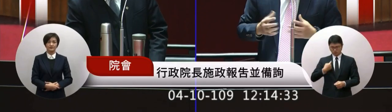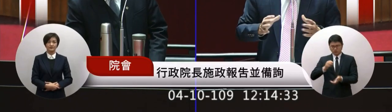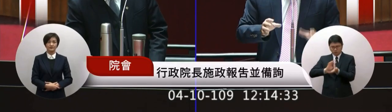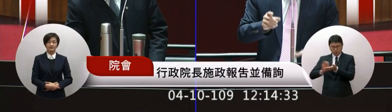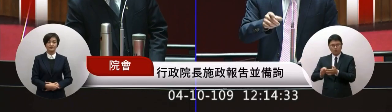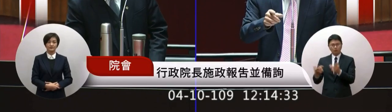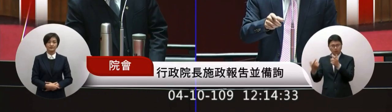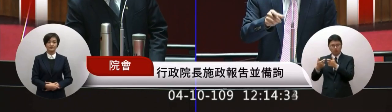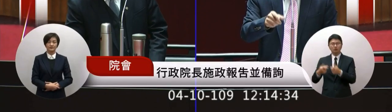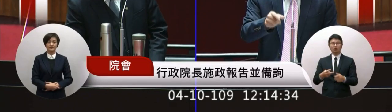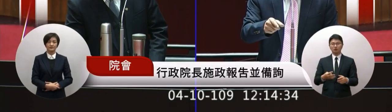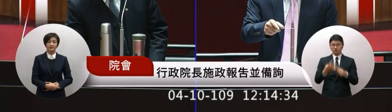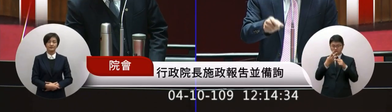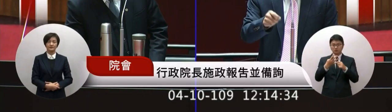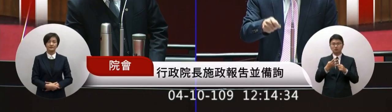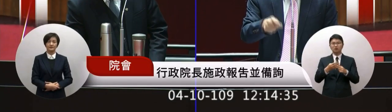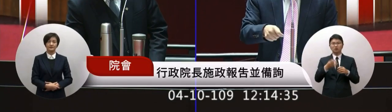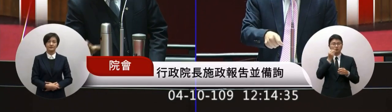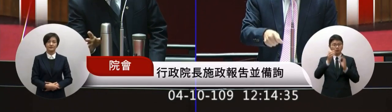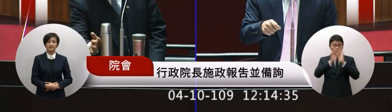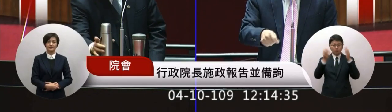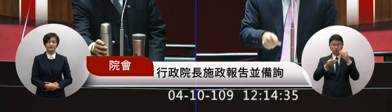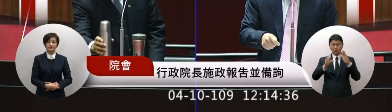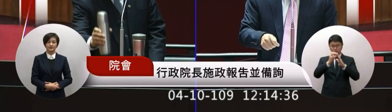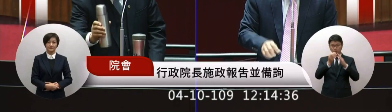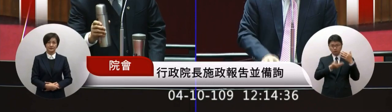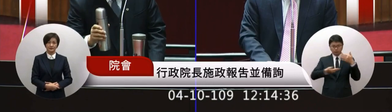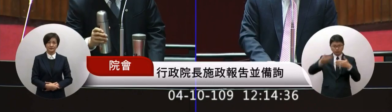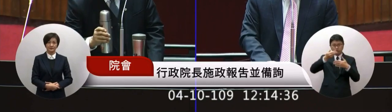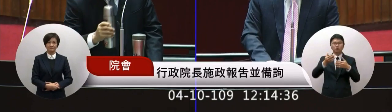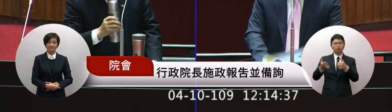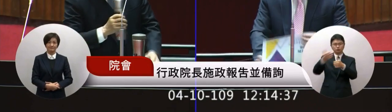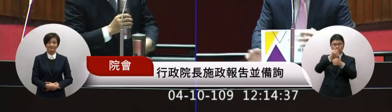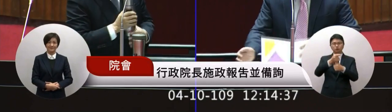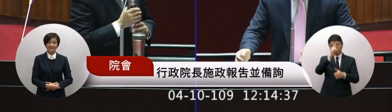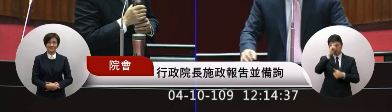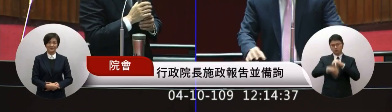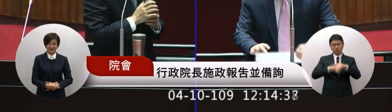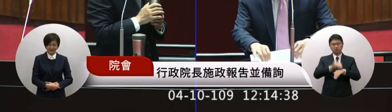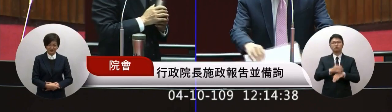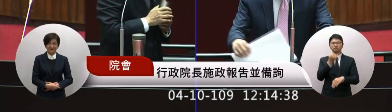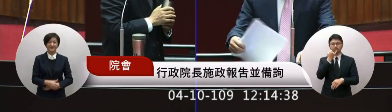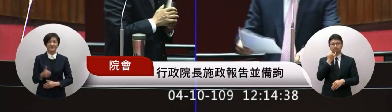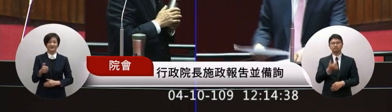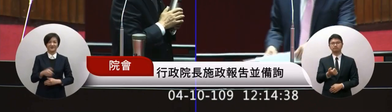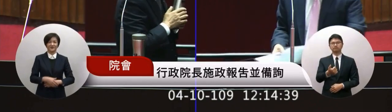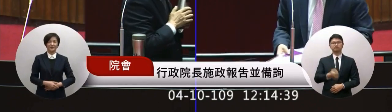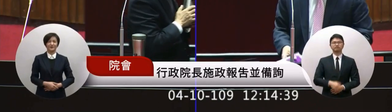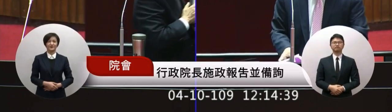方。那最后一个观光局变观光署也希望能够尽快能够完成。好，谢谢。 好，谢谢。